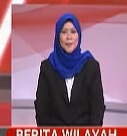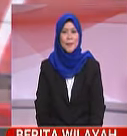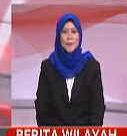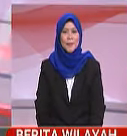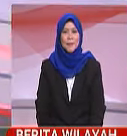hai